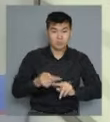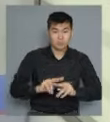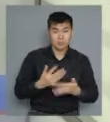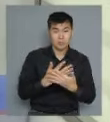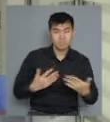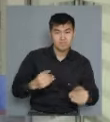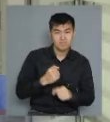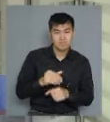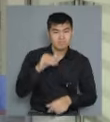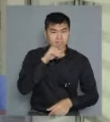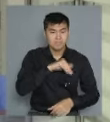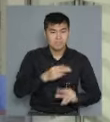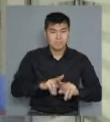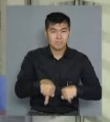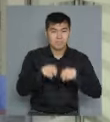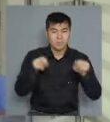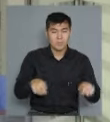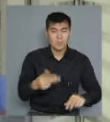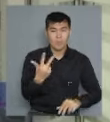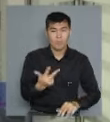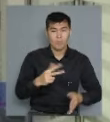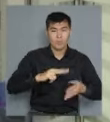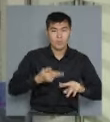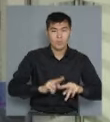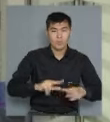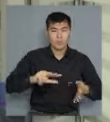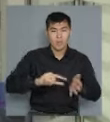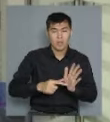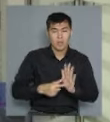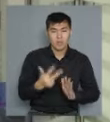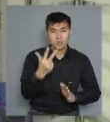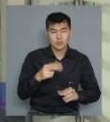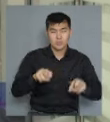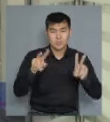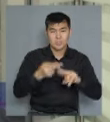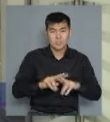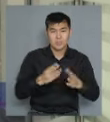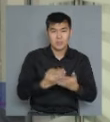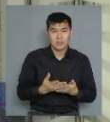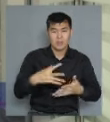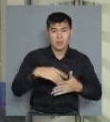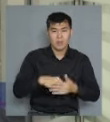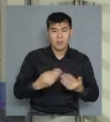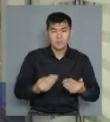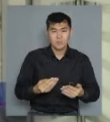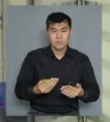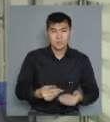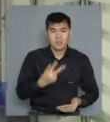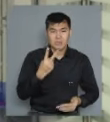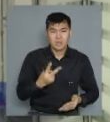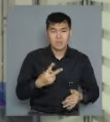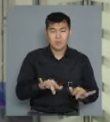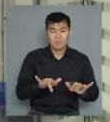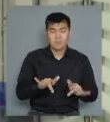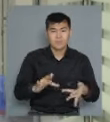жағдайлар жасалған. Бізде үш кабинетіміз бар. Біреуі VR, 3D VR, екіншісі